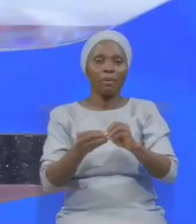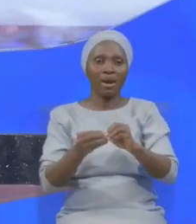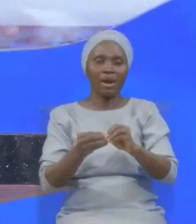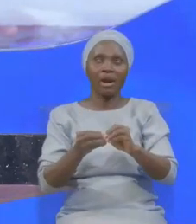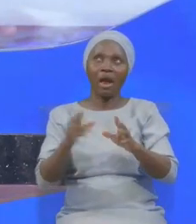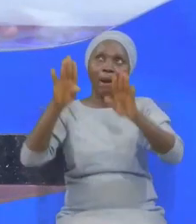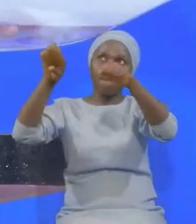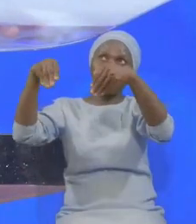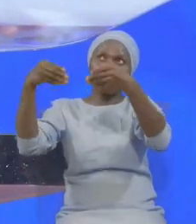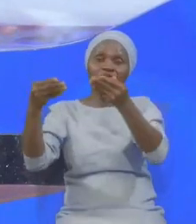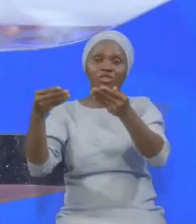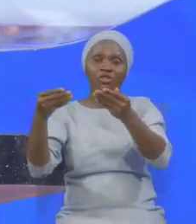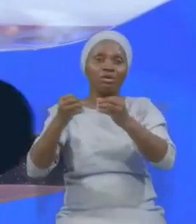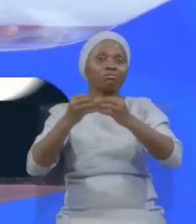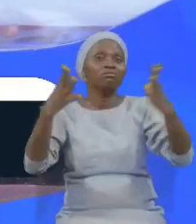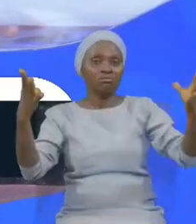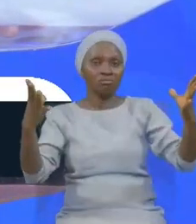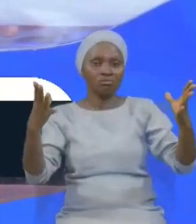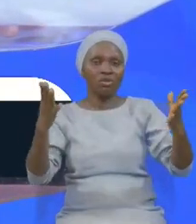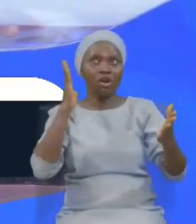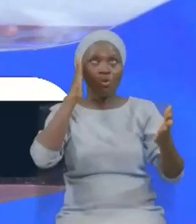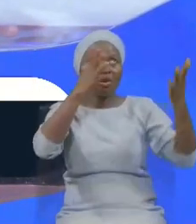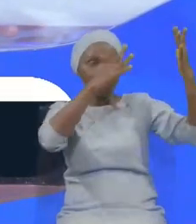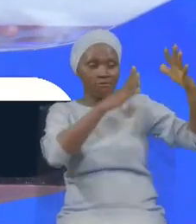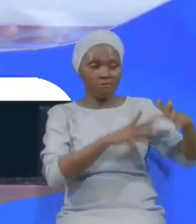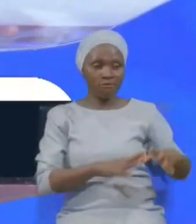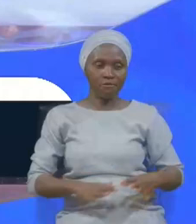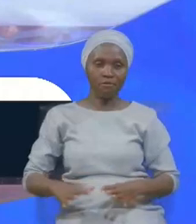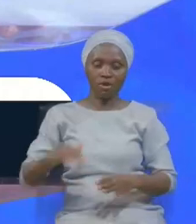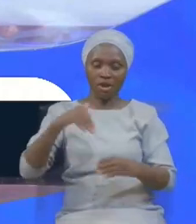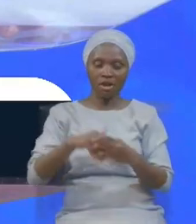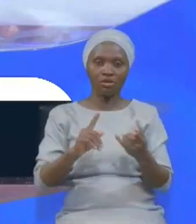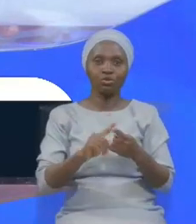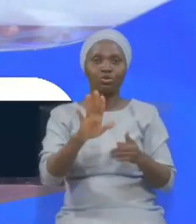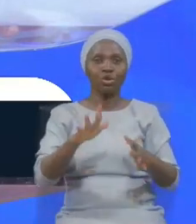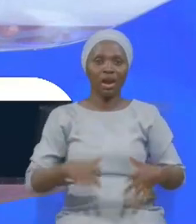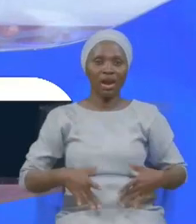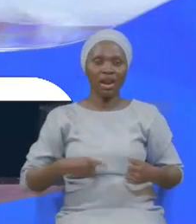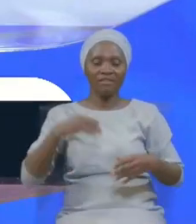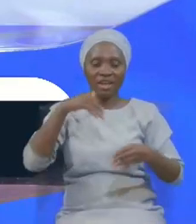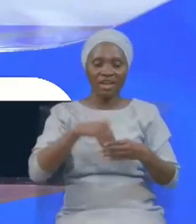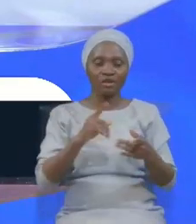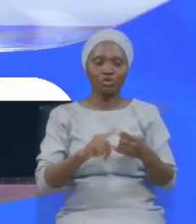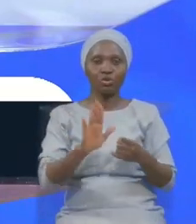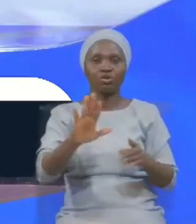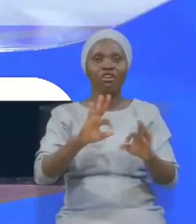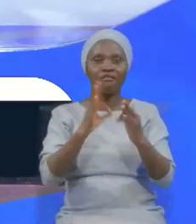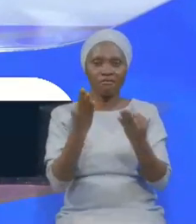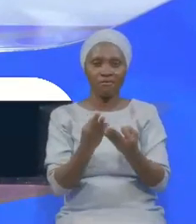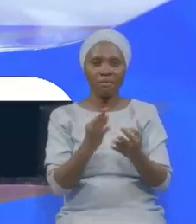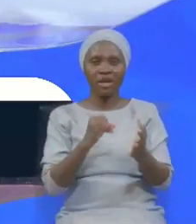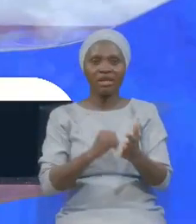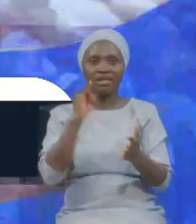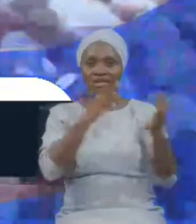la provision, cela coule à votre vie, cela coule dans votre famille et cela coule dans